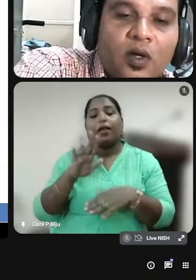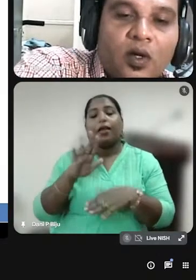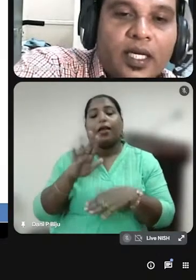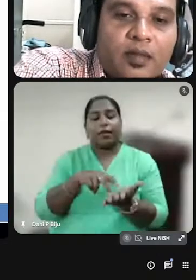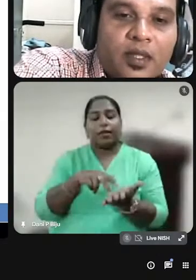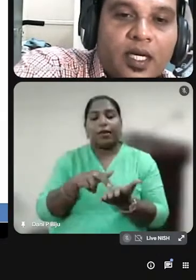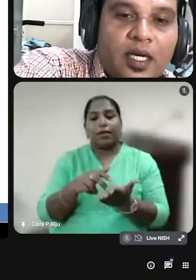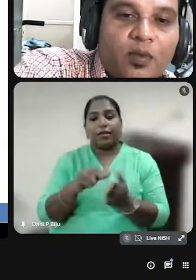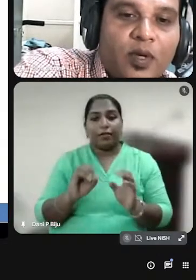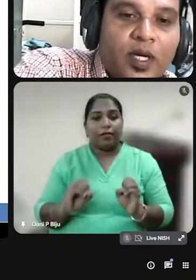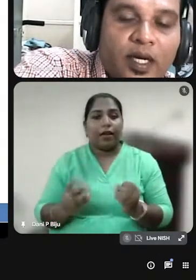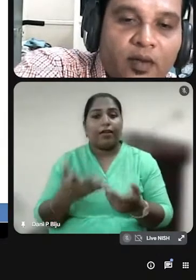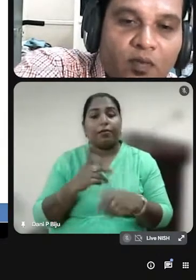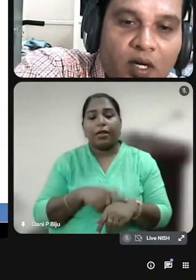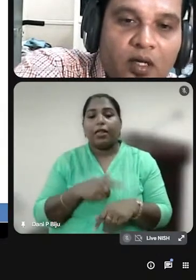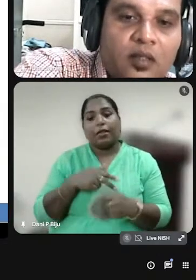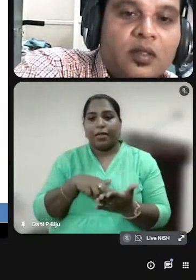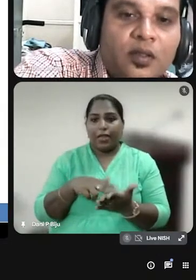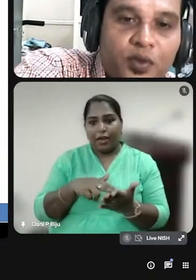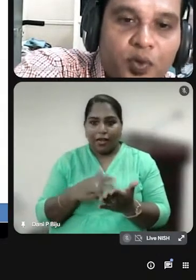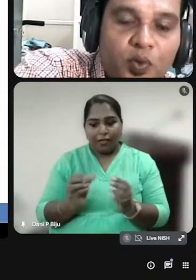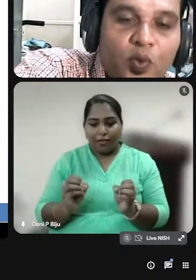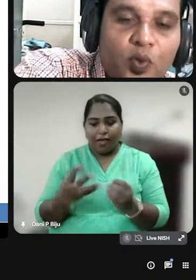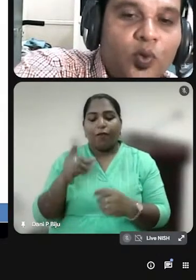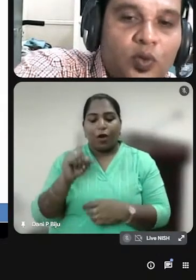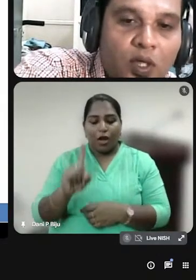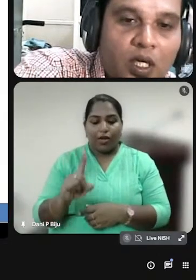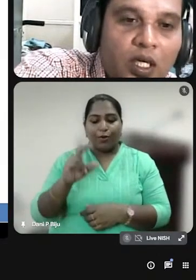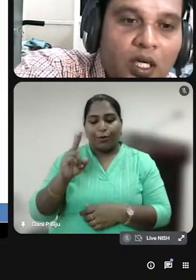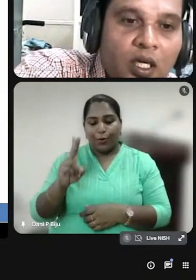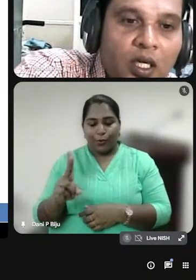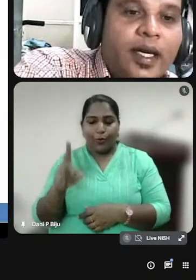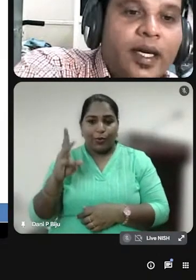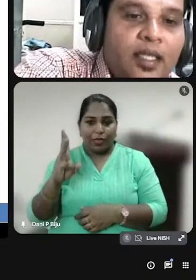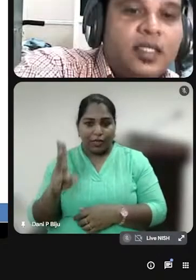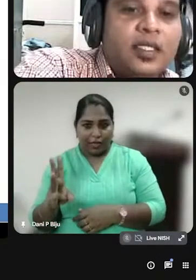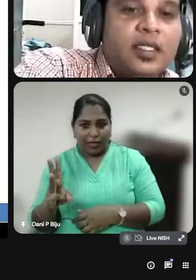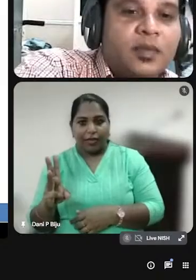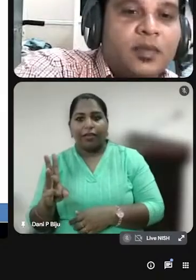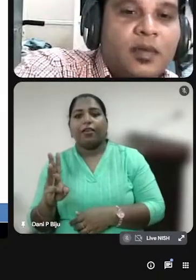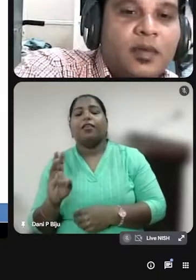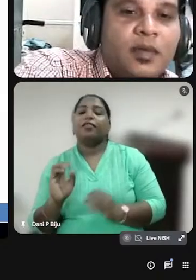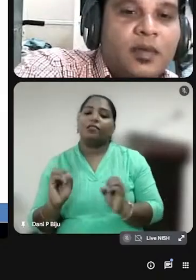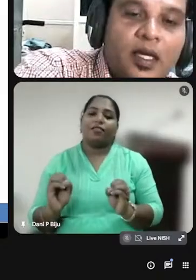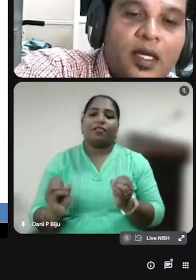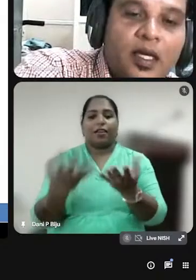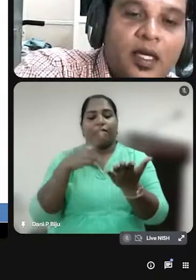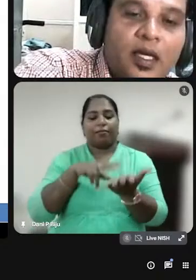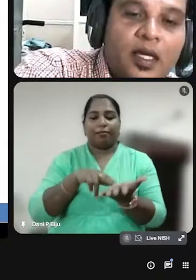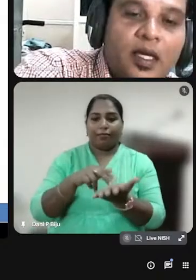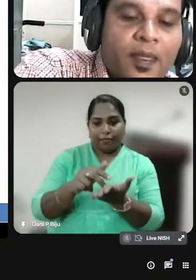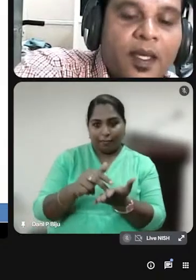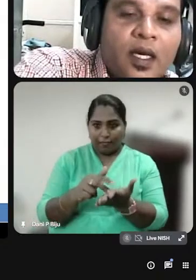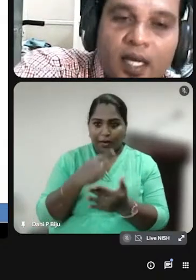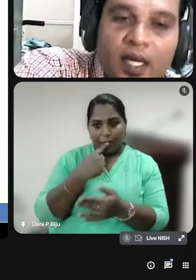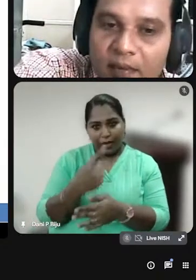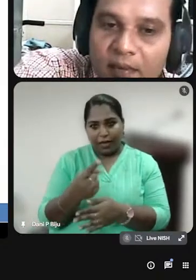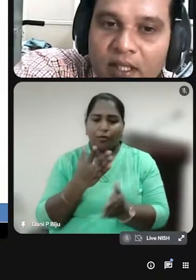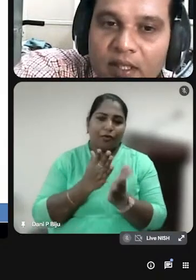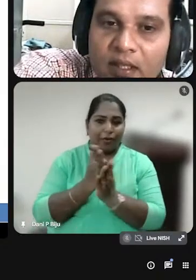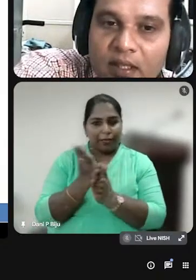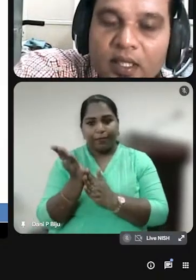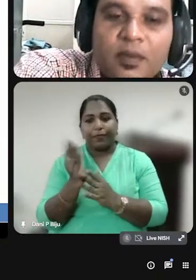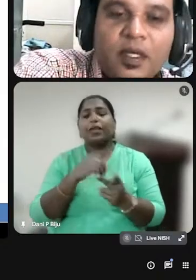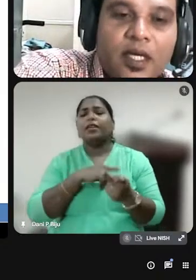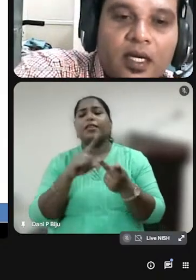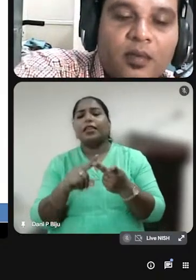മുമ്പായിട്ട് ഓക്കെ നമ്മൾ നടക്കാൻ പോകണേ, റെഡി 1 2 3, അതിനുശേഷം നടക്കാൻ പറയുമ്പോൾ അതൊരു രീതി. രണ്ടാമത്തെ